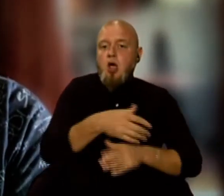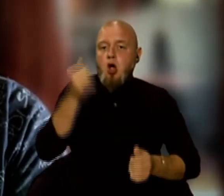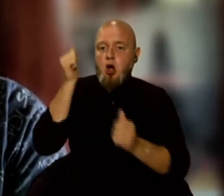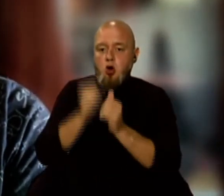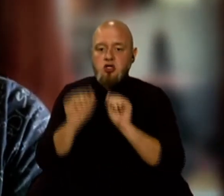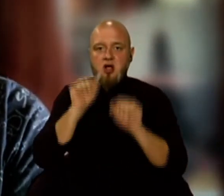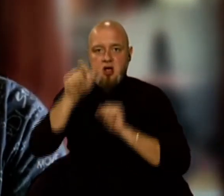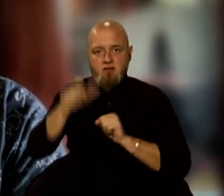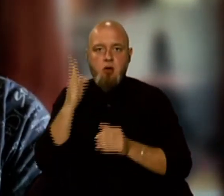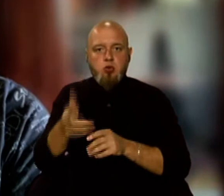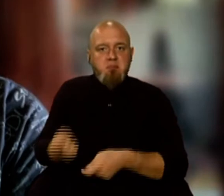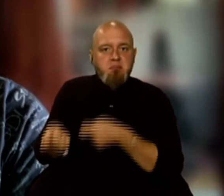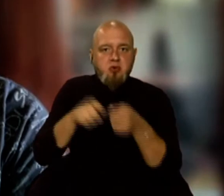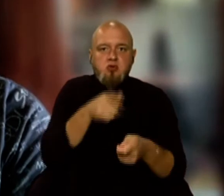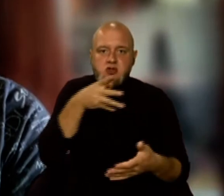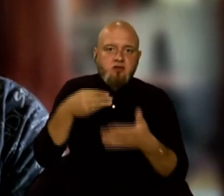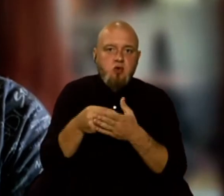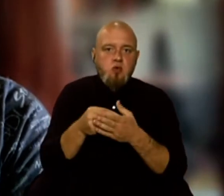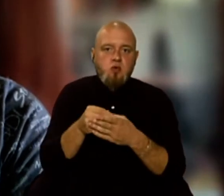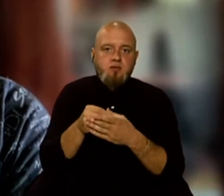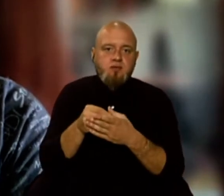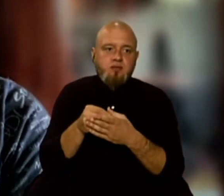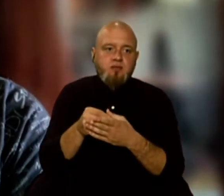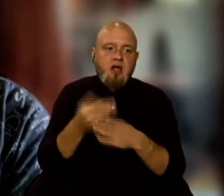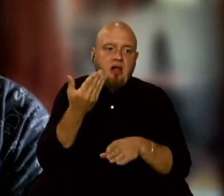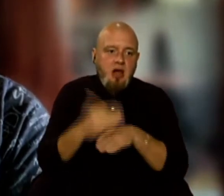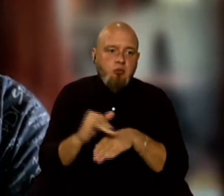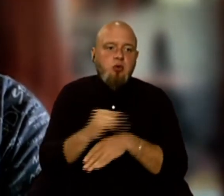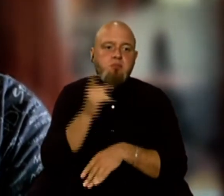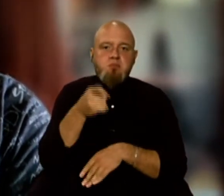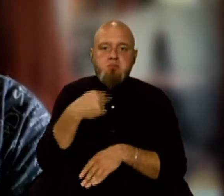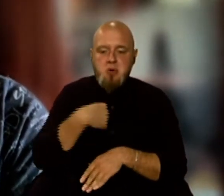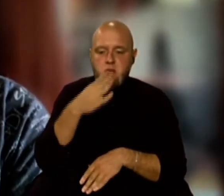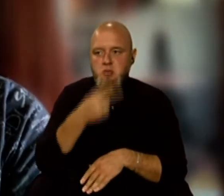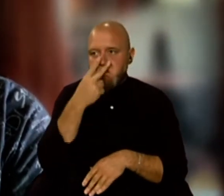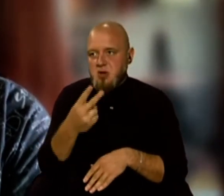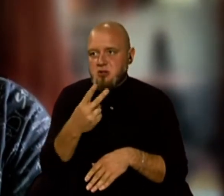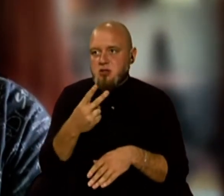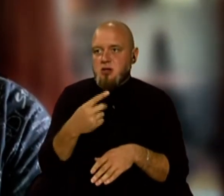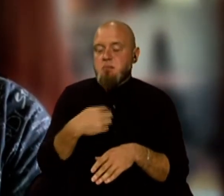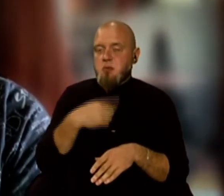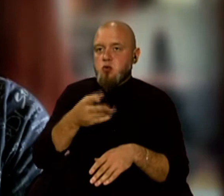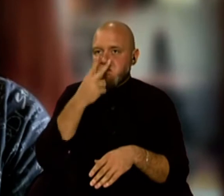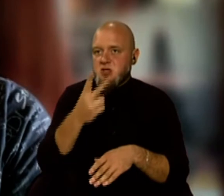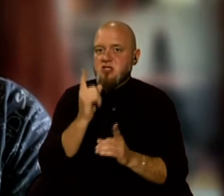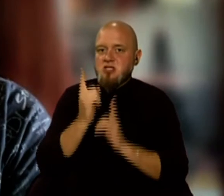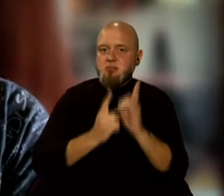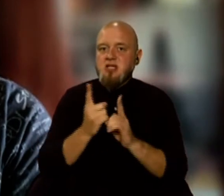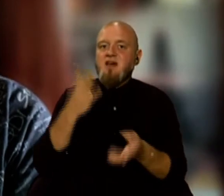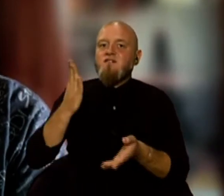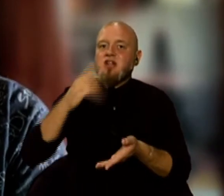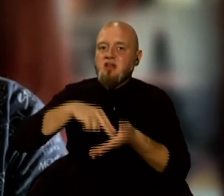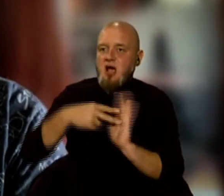керівник буде привносити якусь свою лепту, і ми будемо бачити ми будемо бачити зміни в